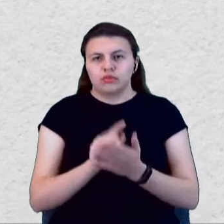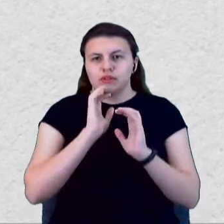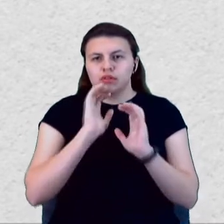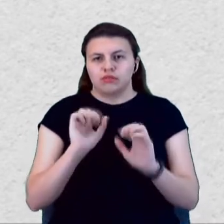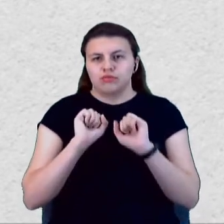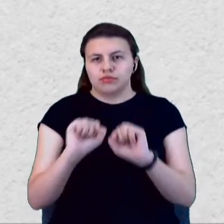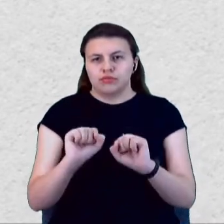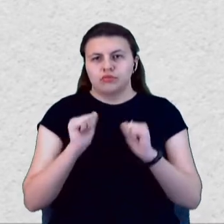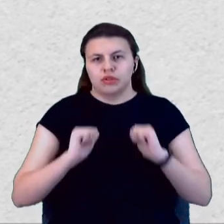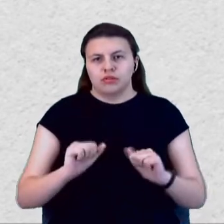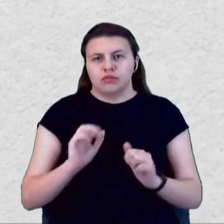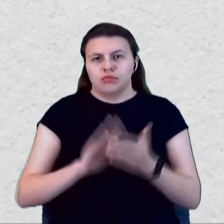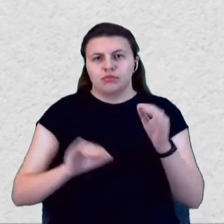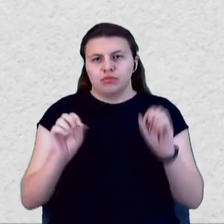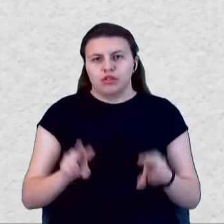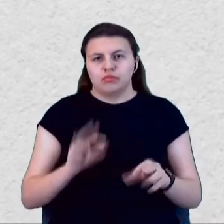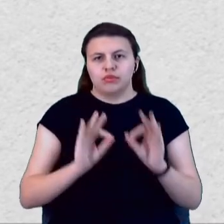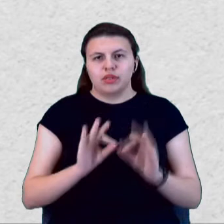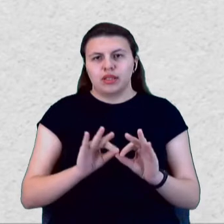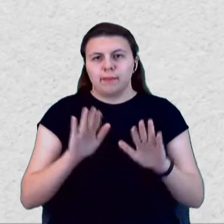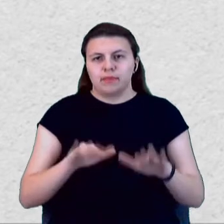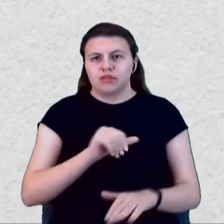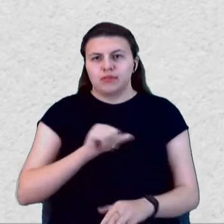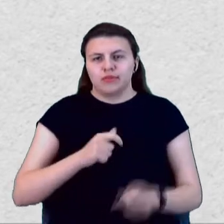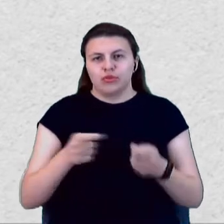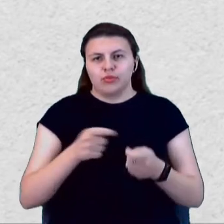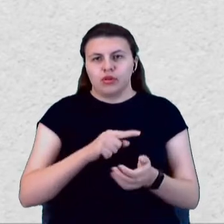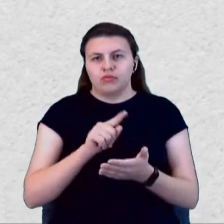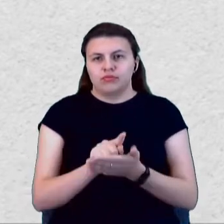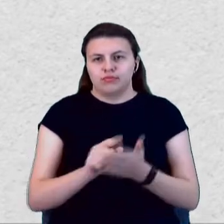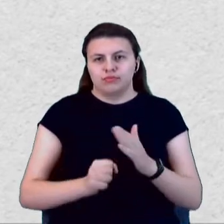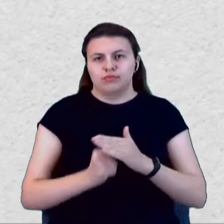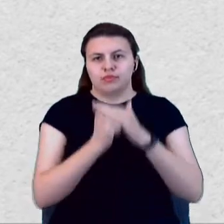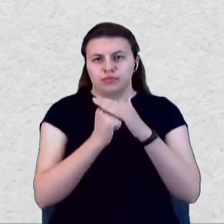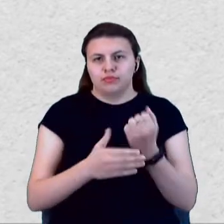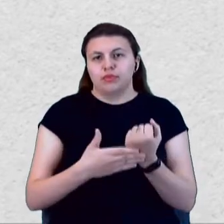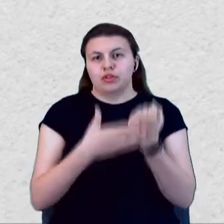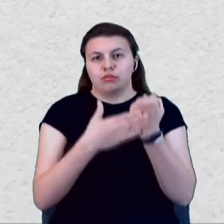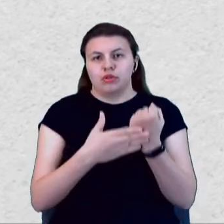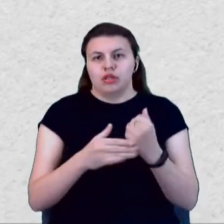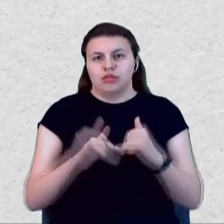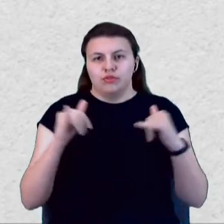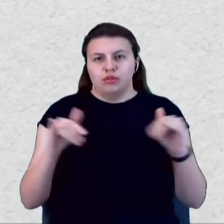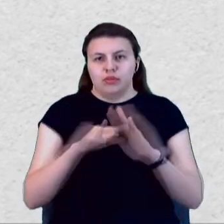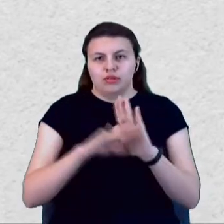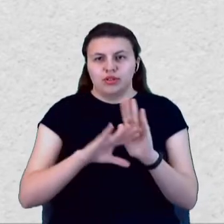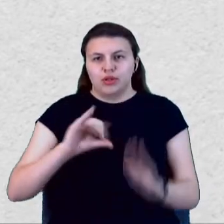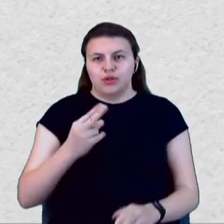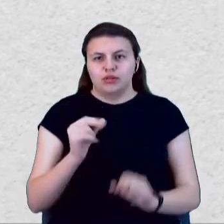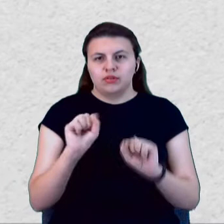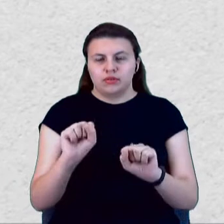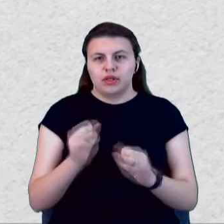та справедливим. Місцеве самоврядування має підтримувати та розвивати програми соціального захисту. Якість медицини, якість